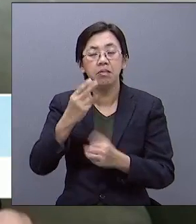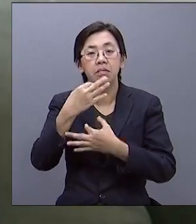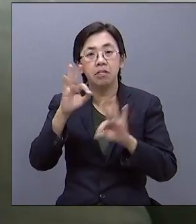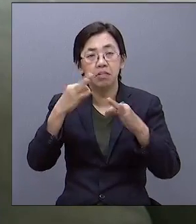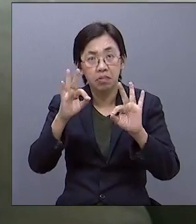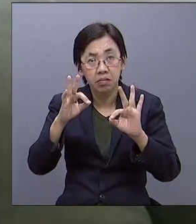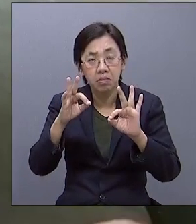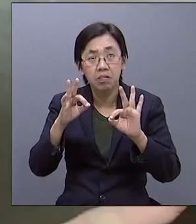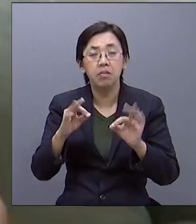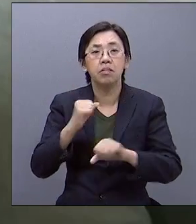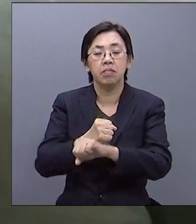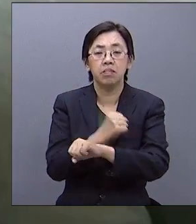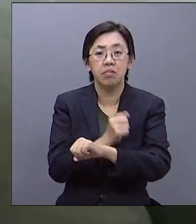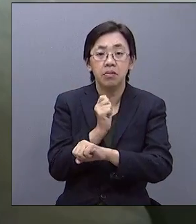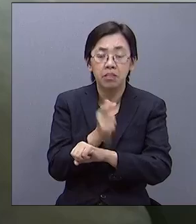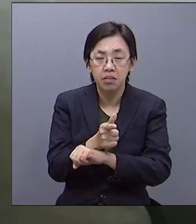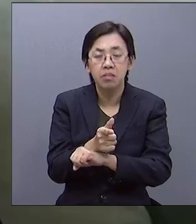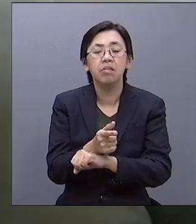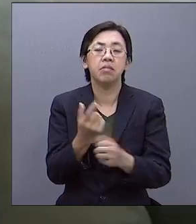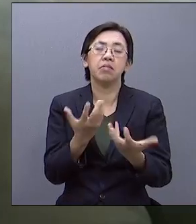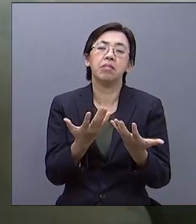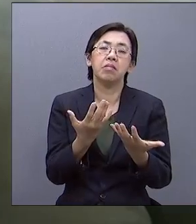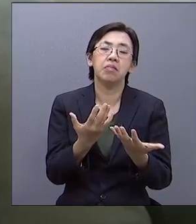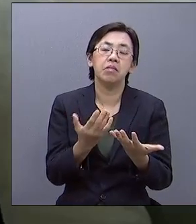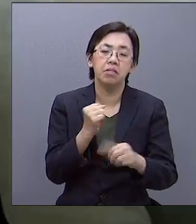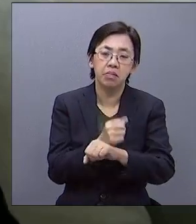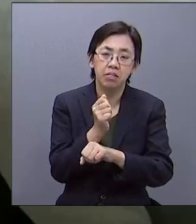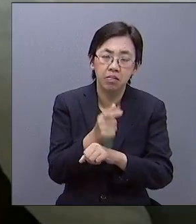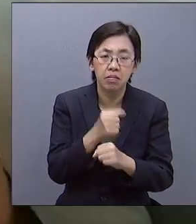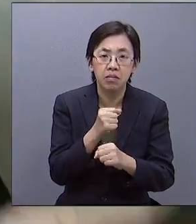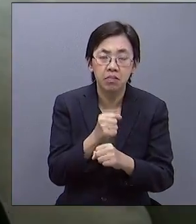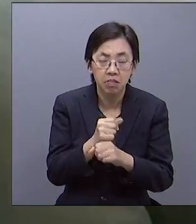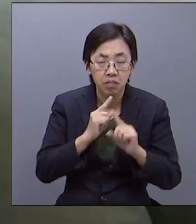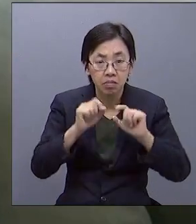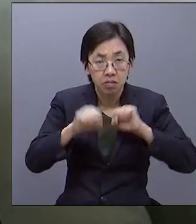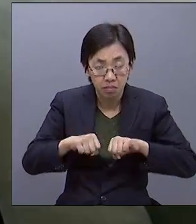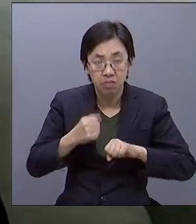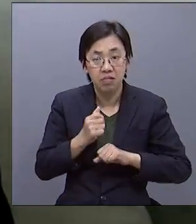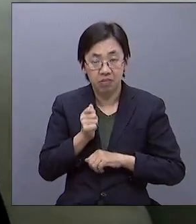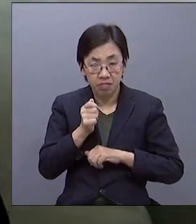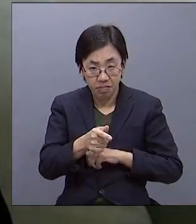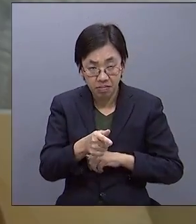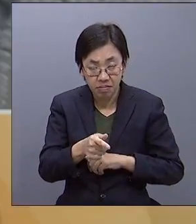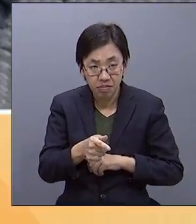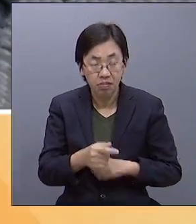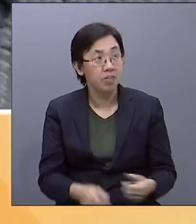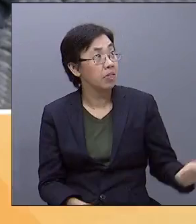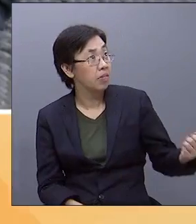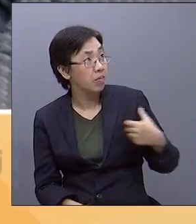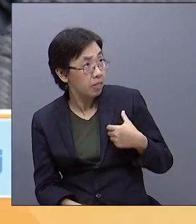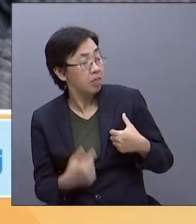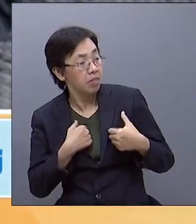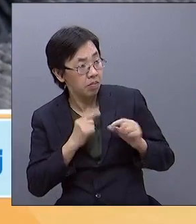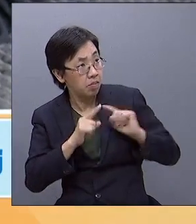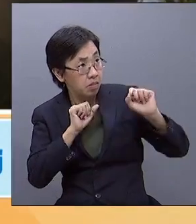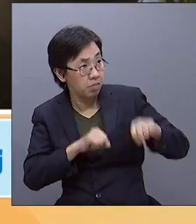ของการจ้างทำของนะครับซึ่งการจ้างทำของก็เป็นการตกลงระหว่างผู้ว่าจ้างกับผู้รับจ้างนะครับถ้ามีการต